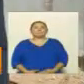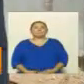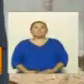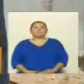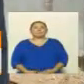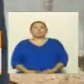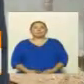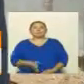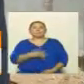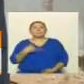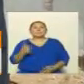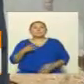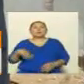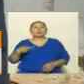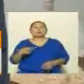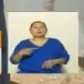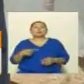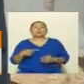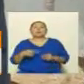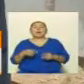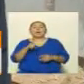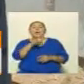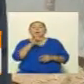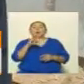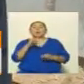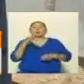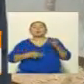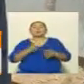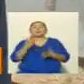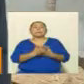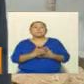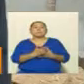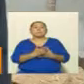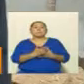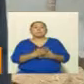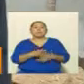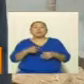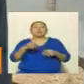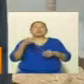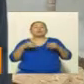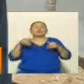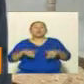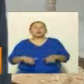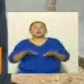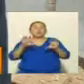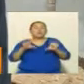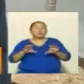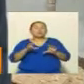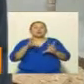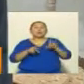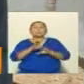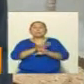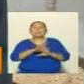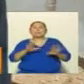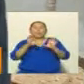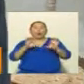Біздің өндірісімізде Маңғыстау облысында экономика соттың шешімі бар, яғни 6 сәуір 2023 жылы сот шешімі заңды күшіне енген. Заңды